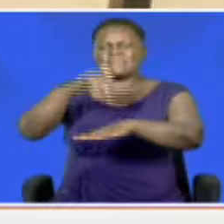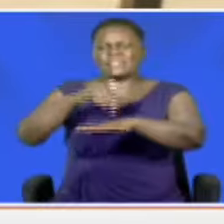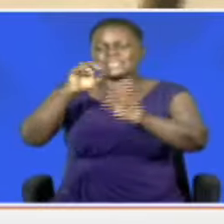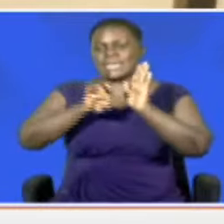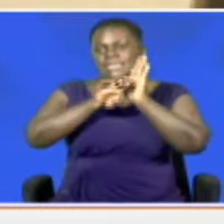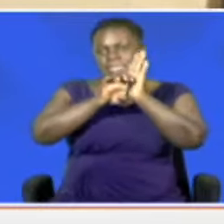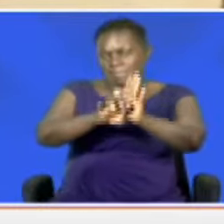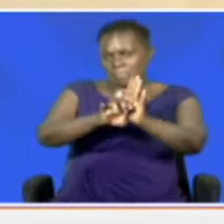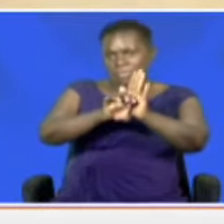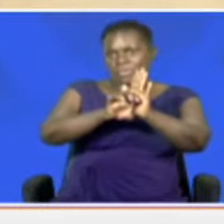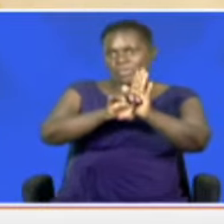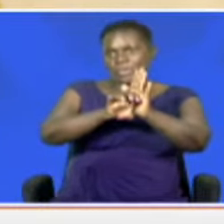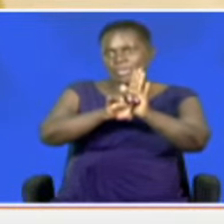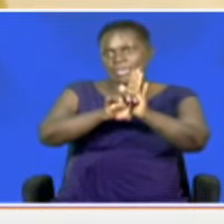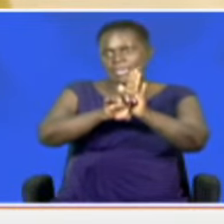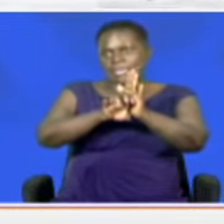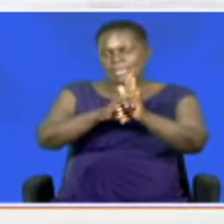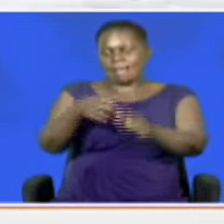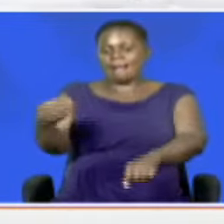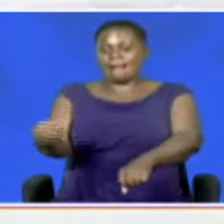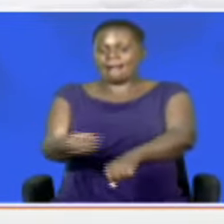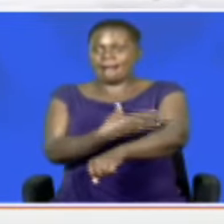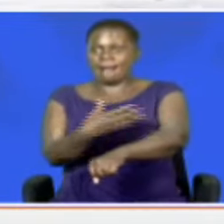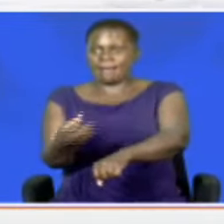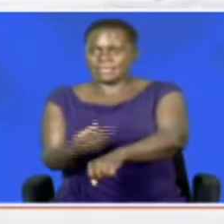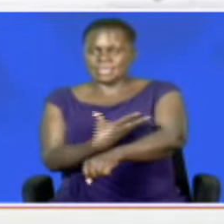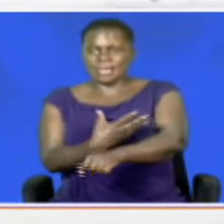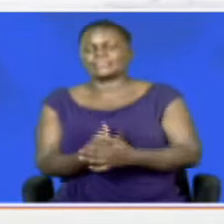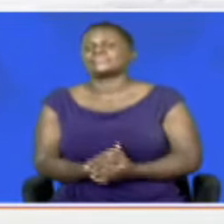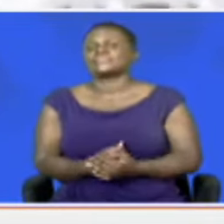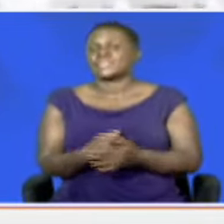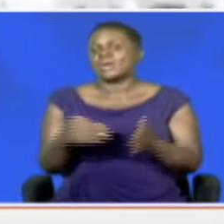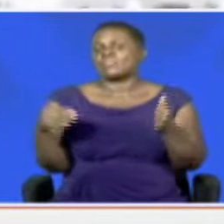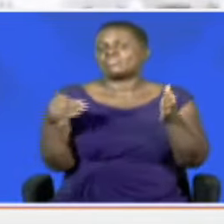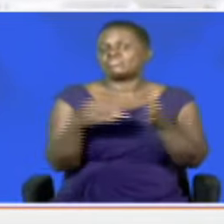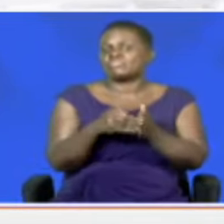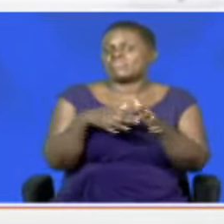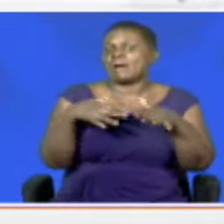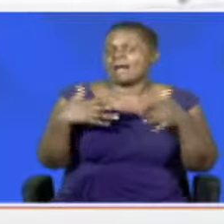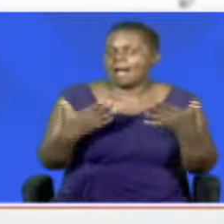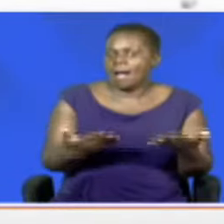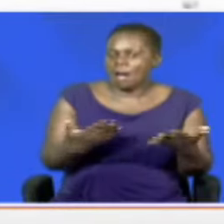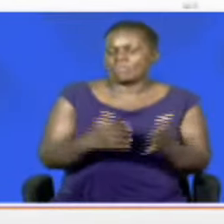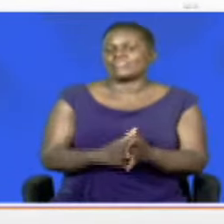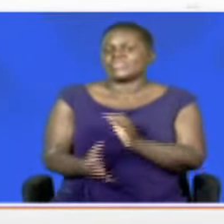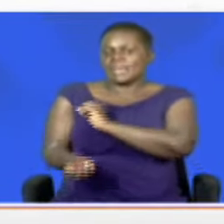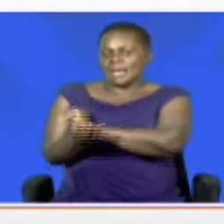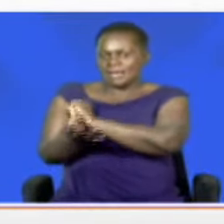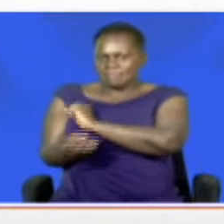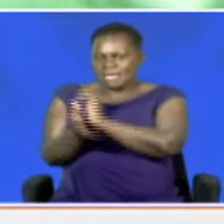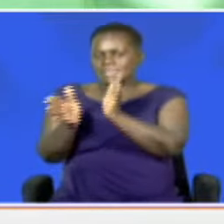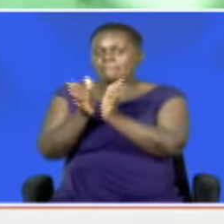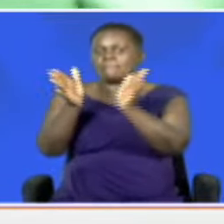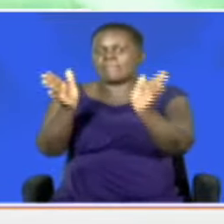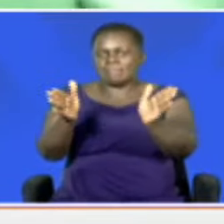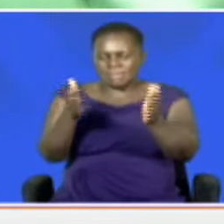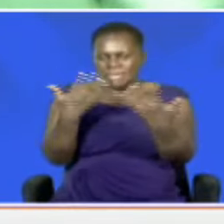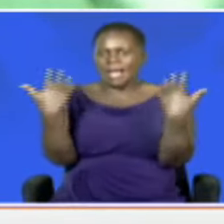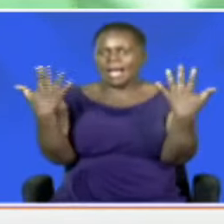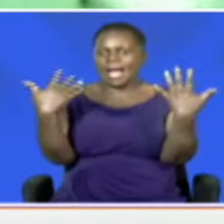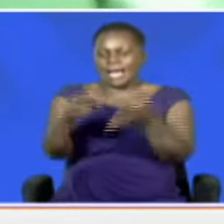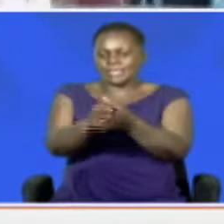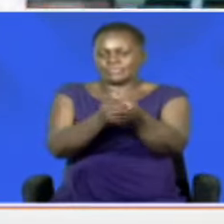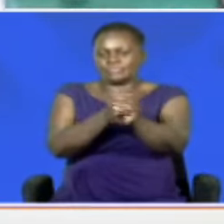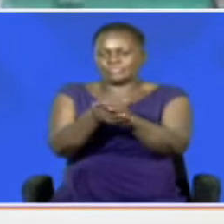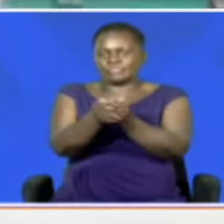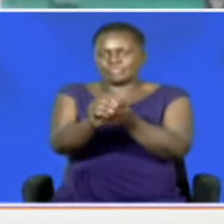kama vile wale wanaougua saratani. Na ili kuzuia maambukizi, wanashauri umma kuzingatia kunawa